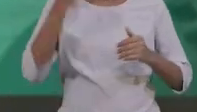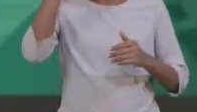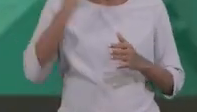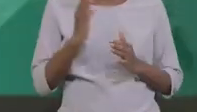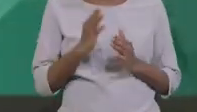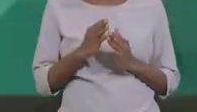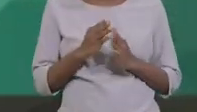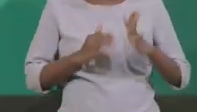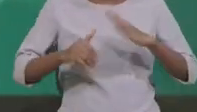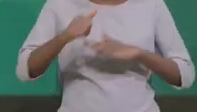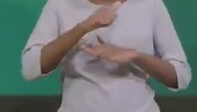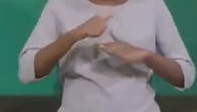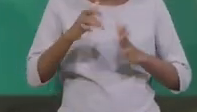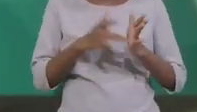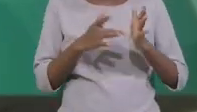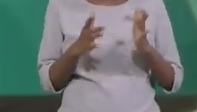Vous savez comment Dieu...